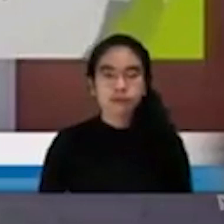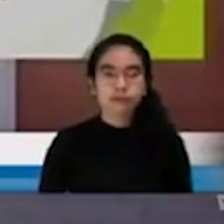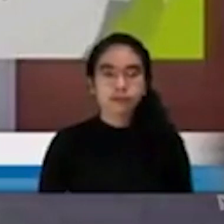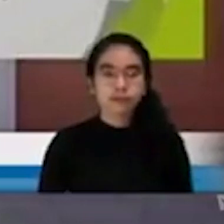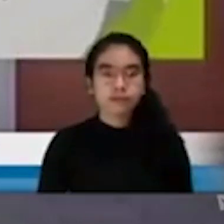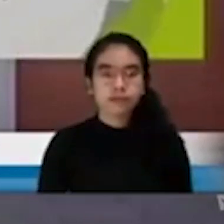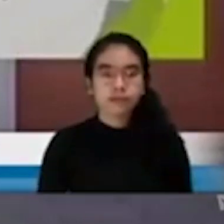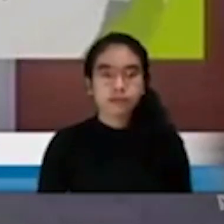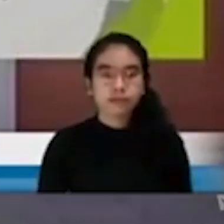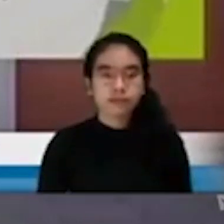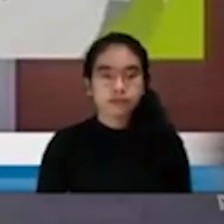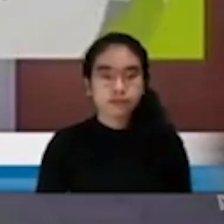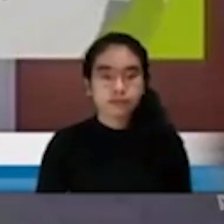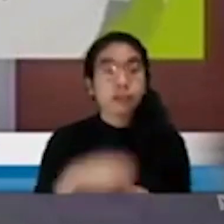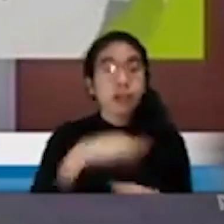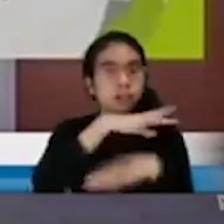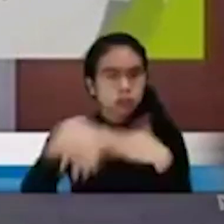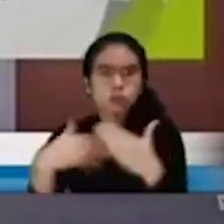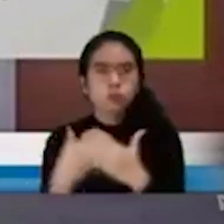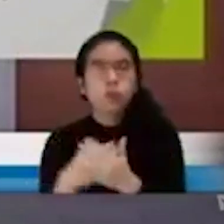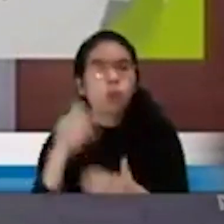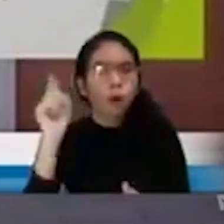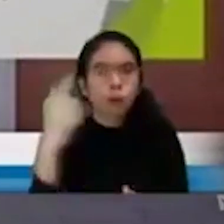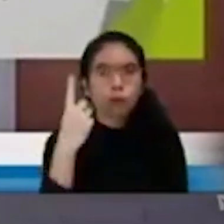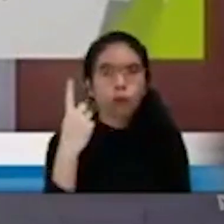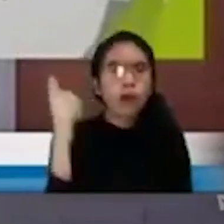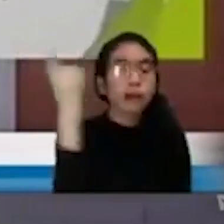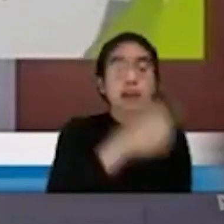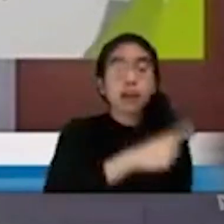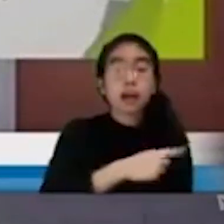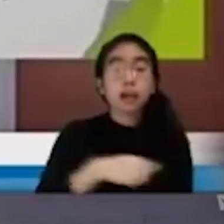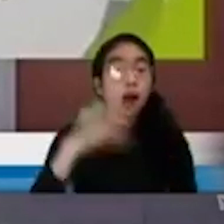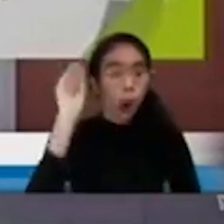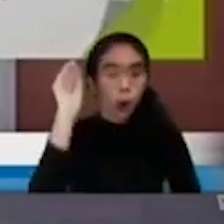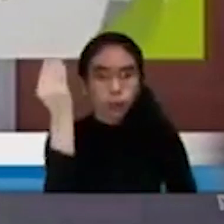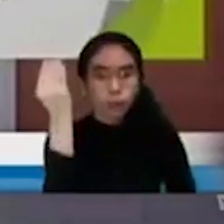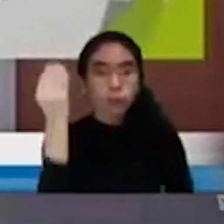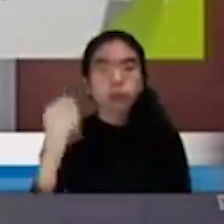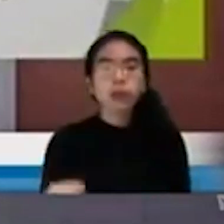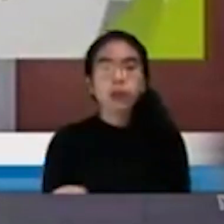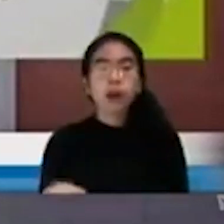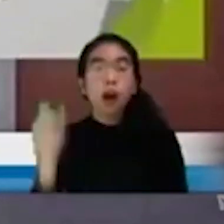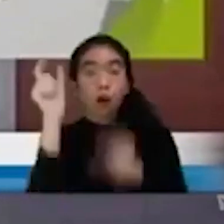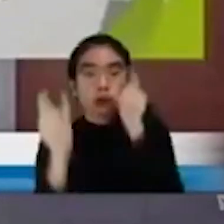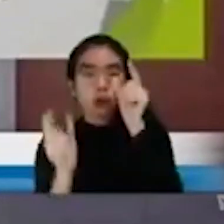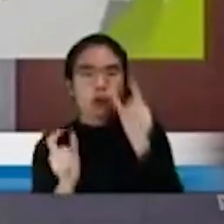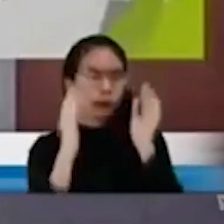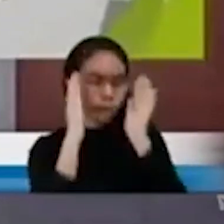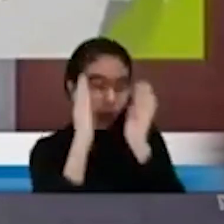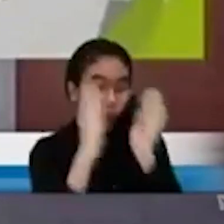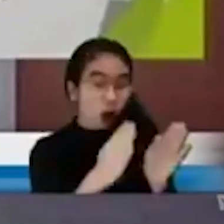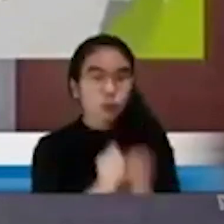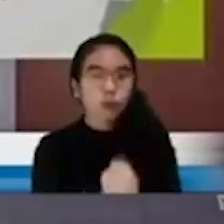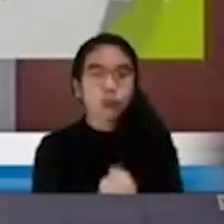mulai dari pembina, pengawas, pengurus, pelaksana, semua